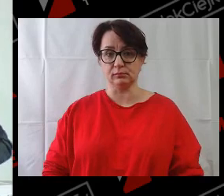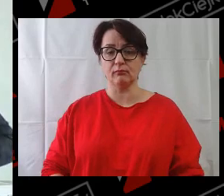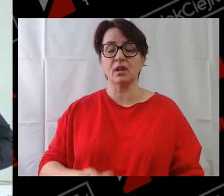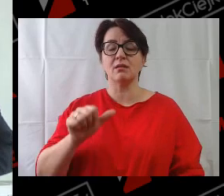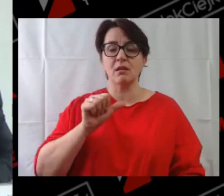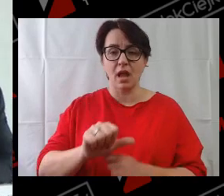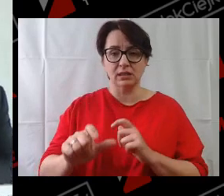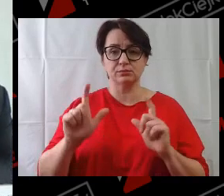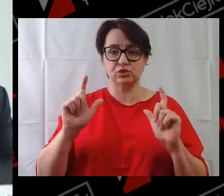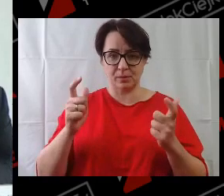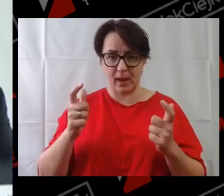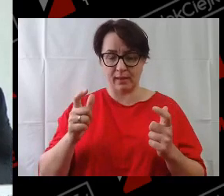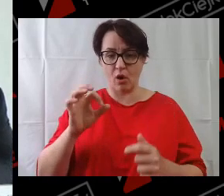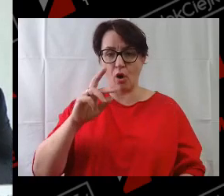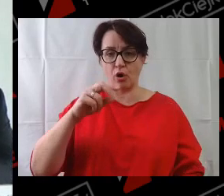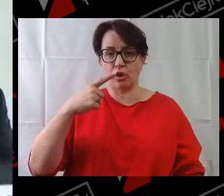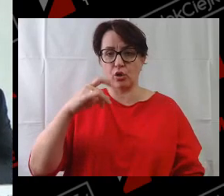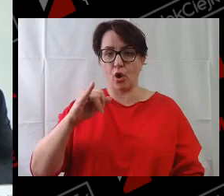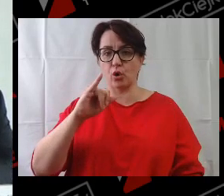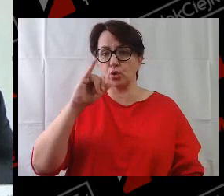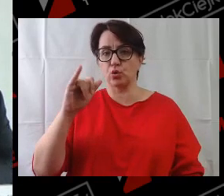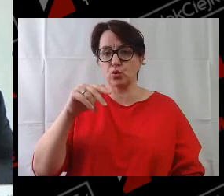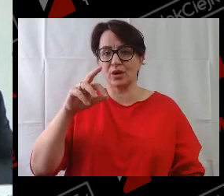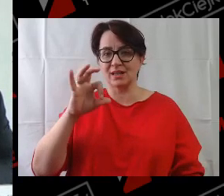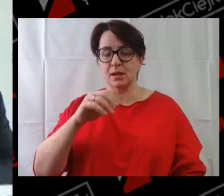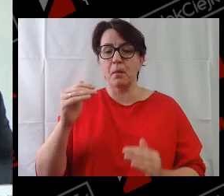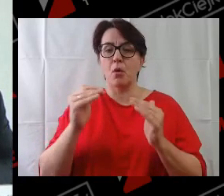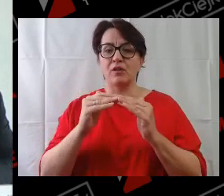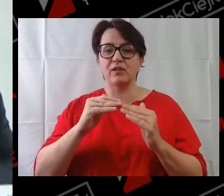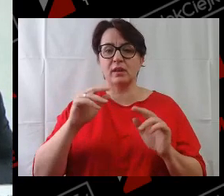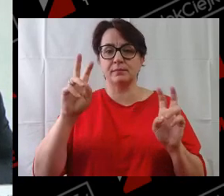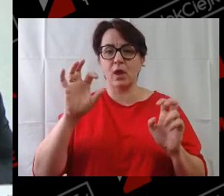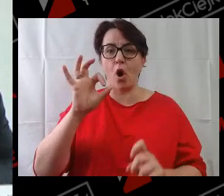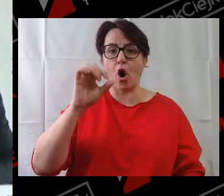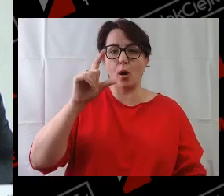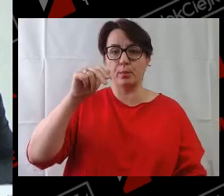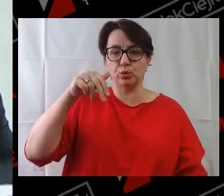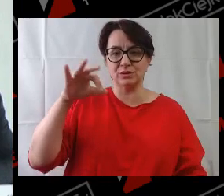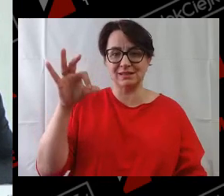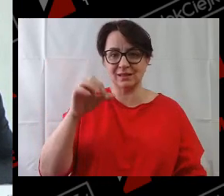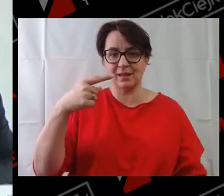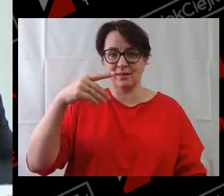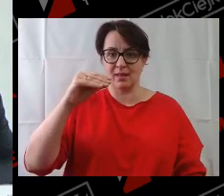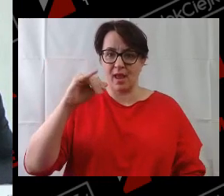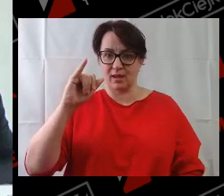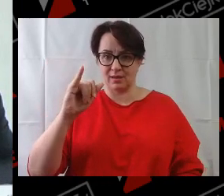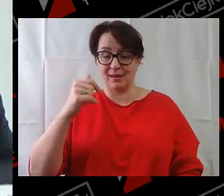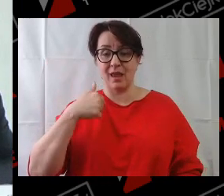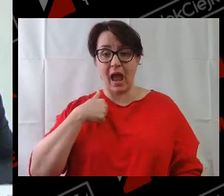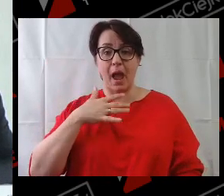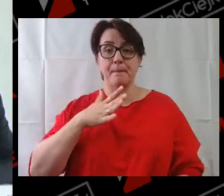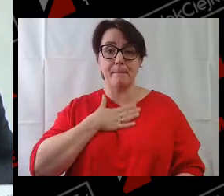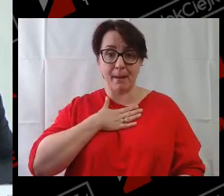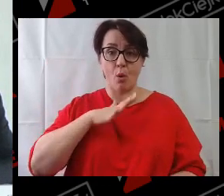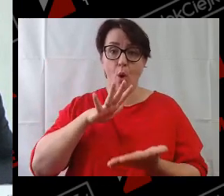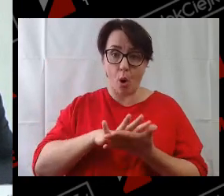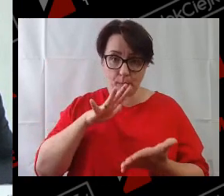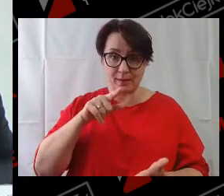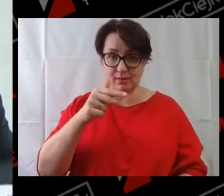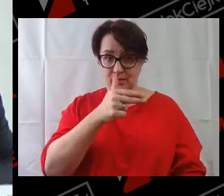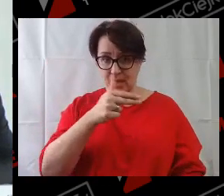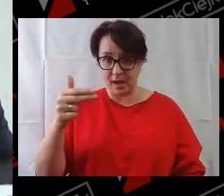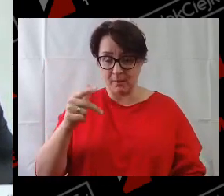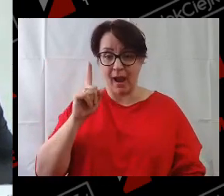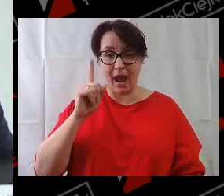się tak że Odry Z jest porównywane do Opus Dei ja mam na ten temat opinie ale skoro mamy tutaj właśnie takiego